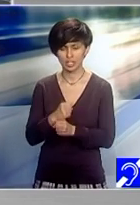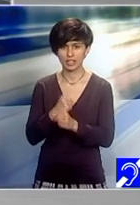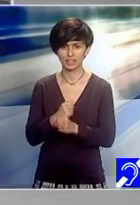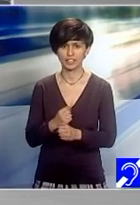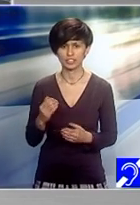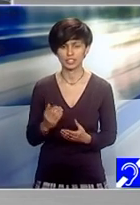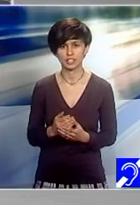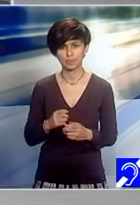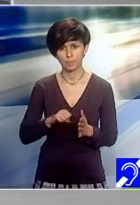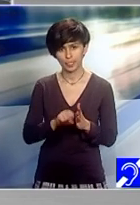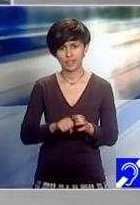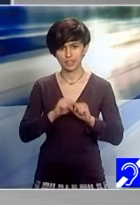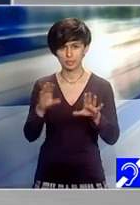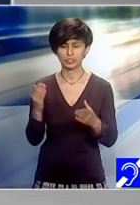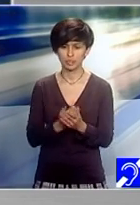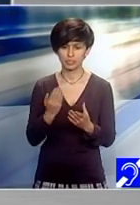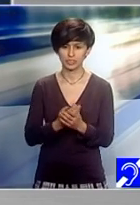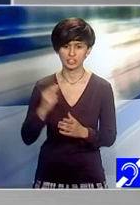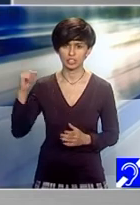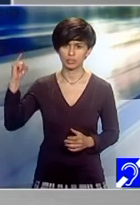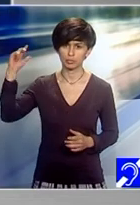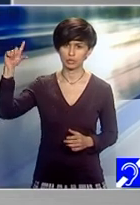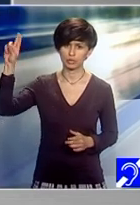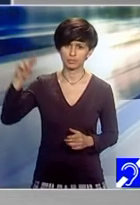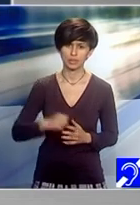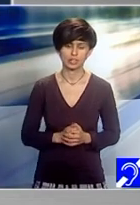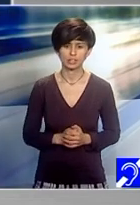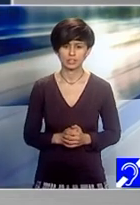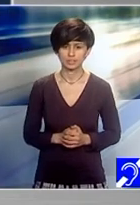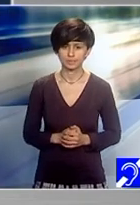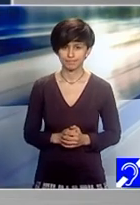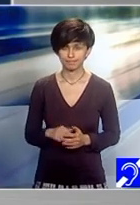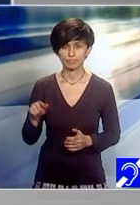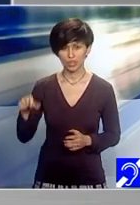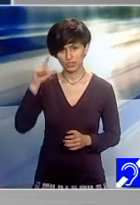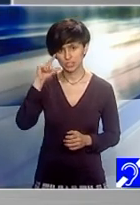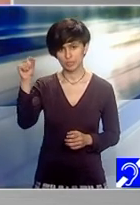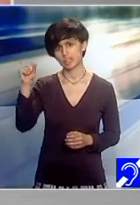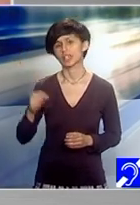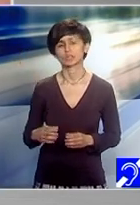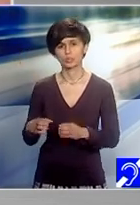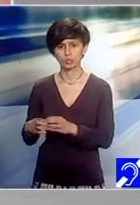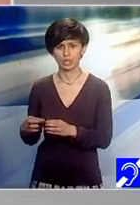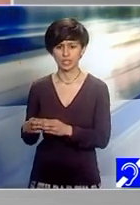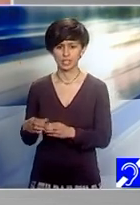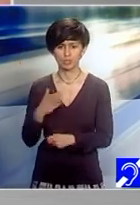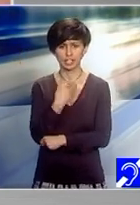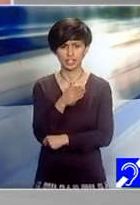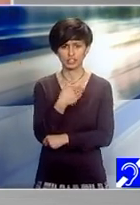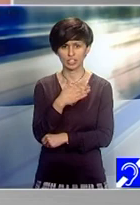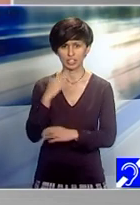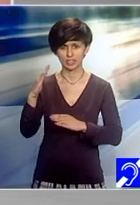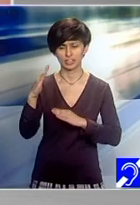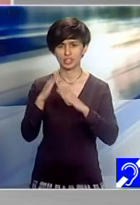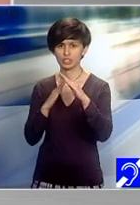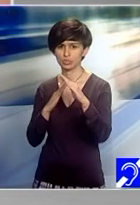Bună! Bine ai venit! Bine am revenit, mulțumesc! Tu ai fost în cantonament. cu lotul național de judo la